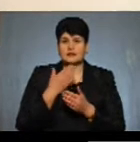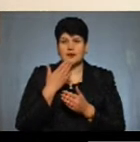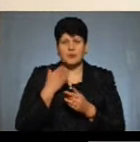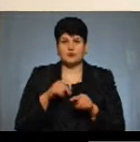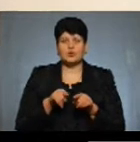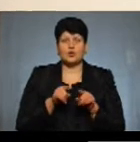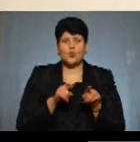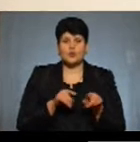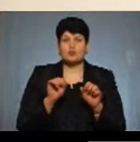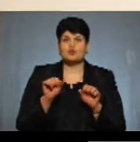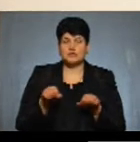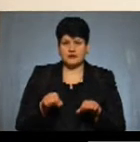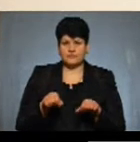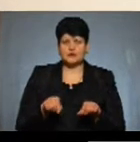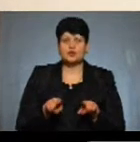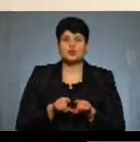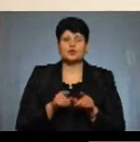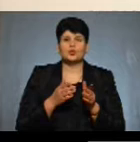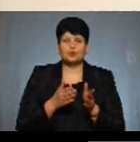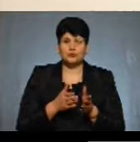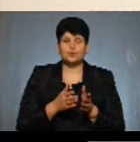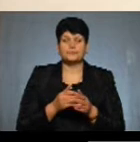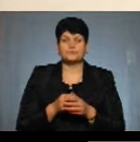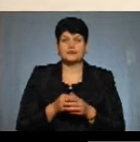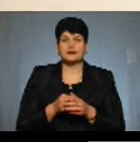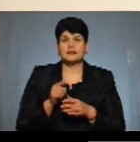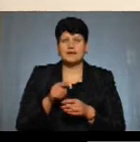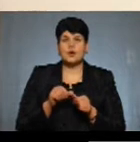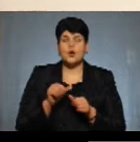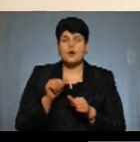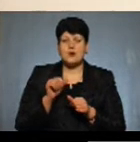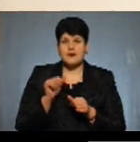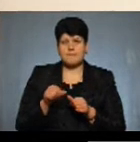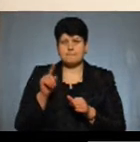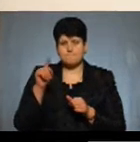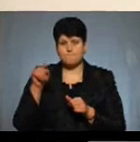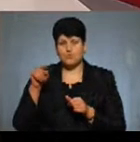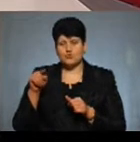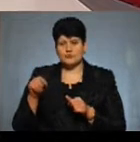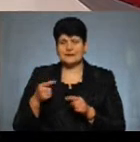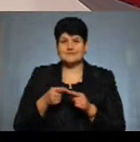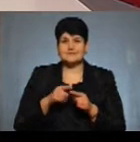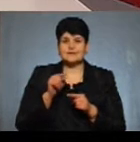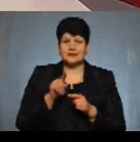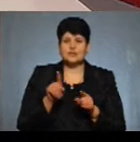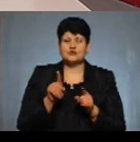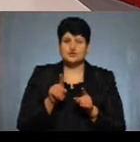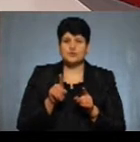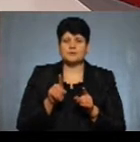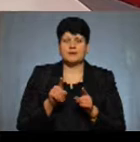такої можливості. Тому такі окремі, скажімо, пункти – це те, що, перш за